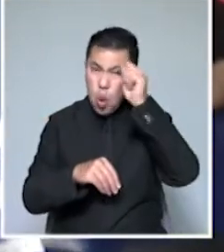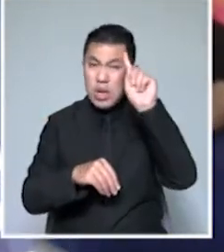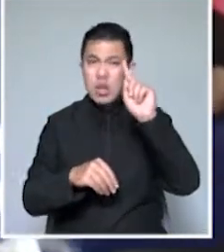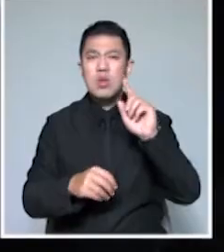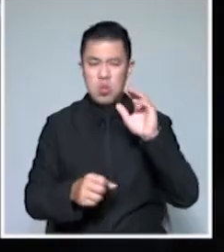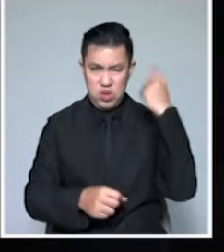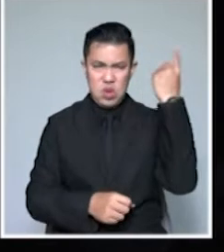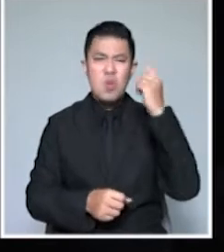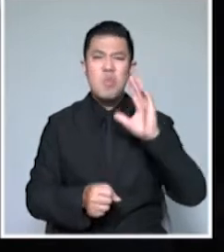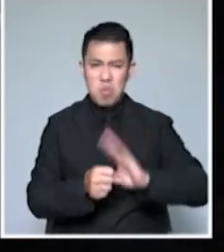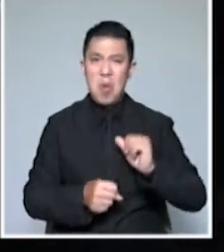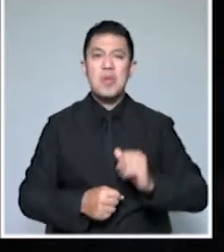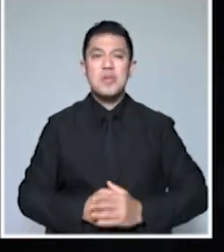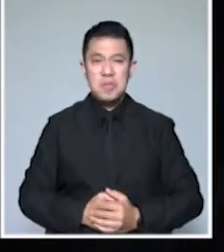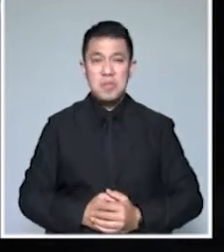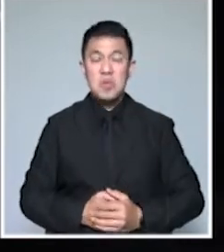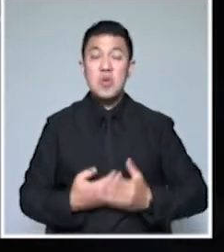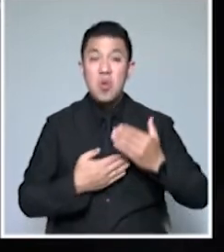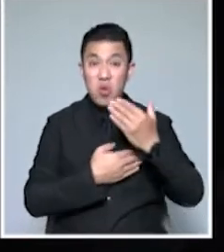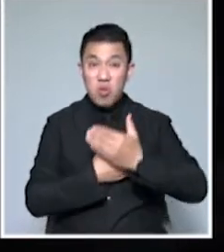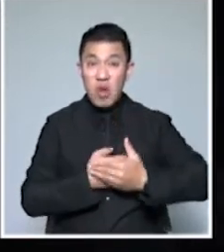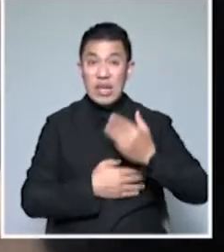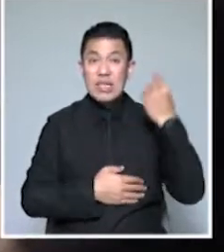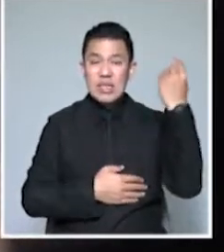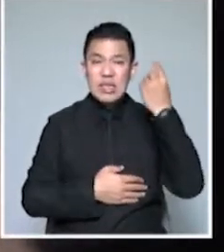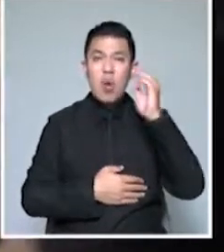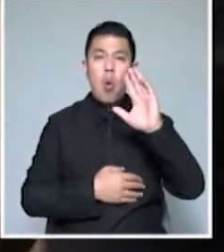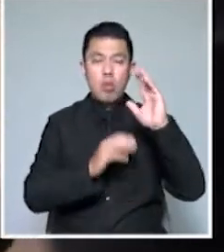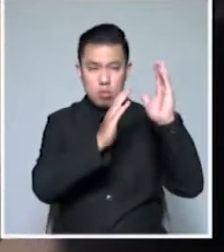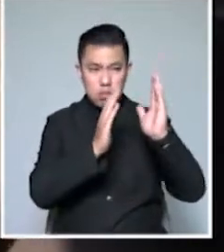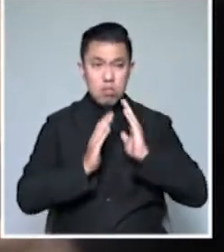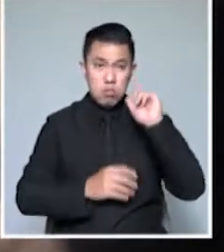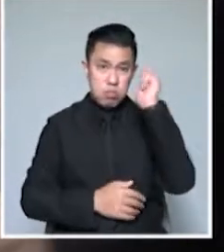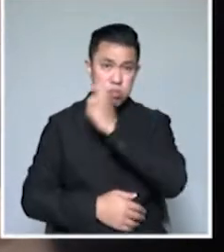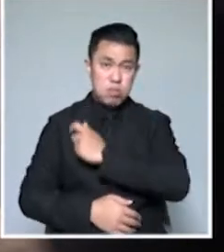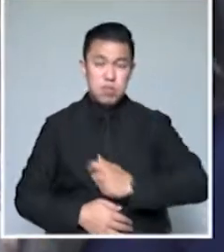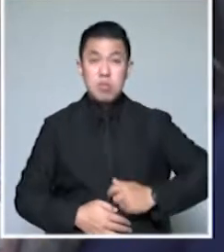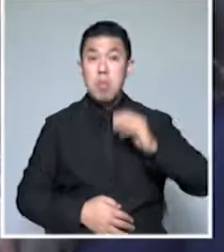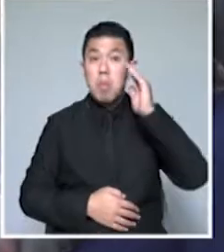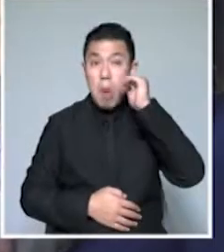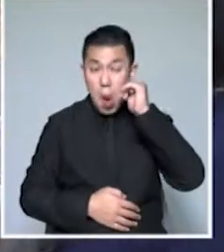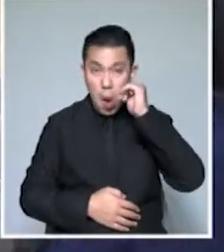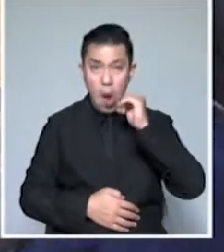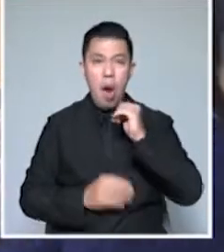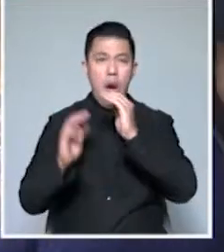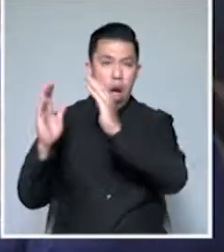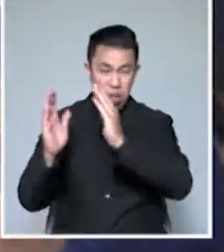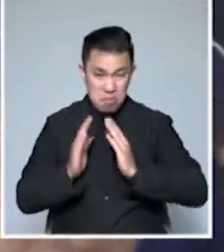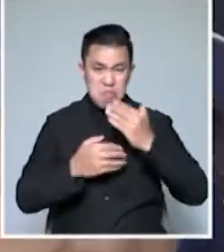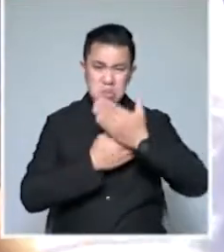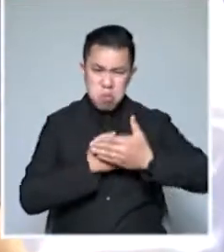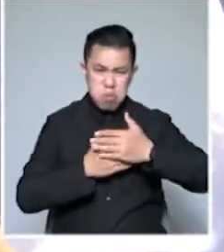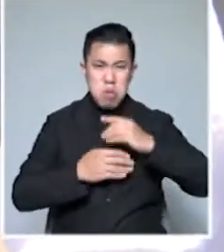ยโอเคร ถไฟขบวนนำเที่ยวตามรอยพระบาทเที่ยวเขื่อนของพ่อนั่งรถไฟลอยน้ำชมเขื่อนป่าสักชล